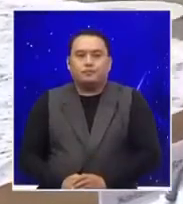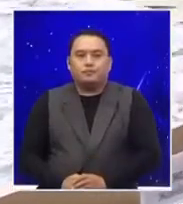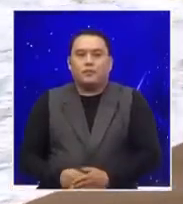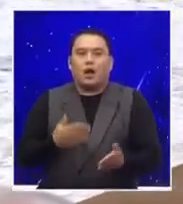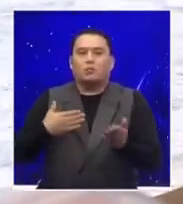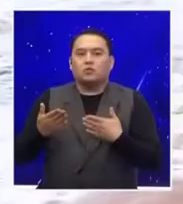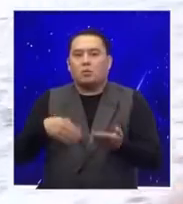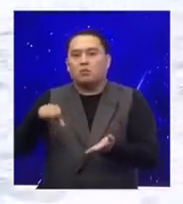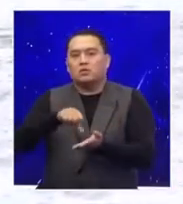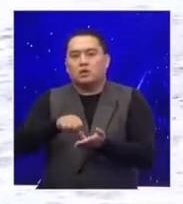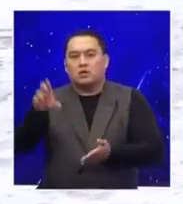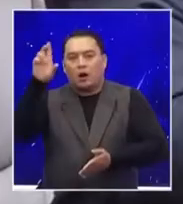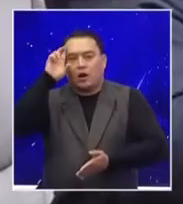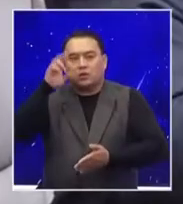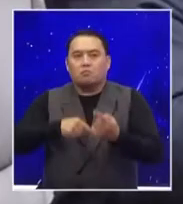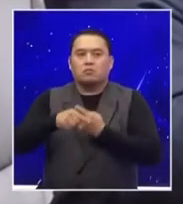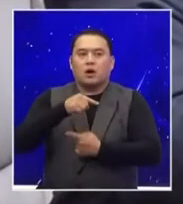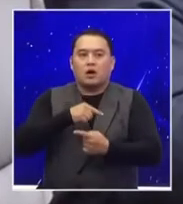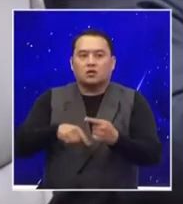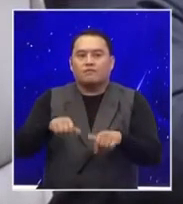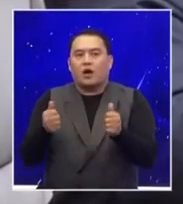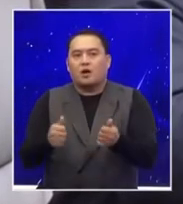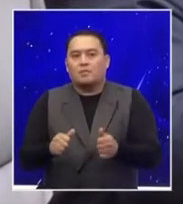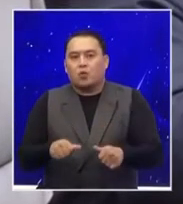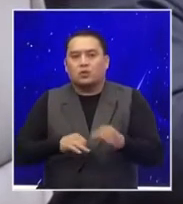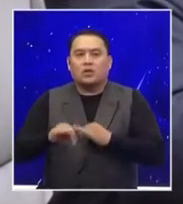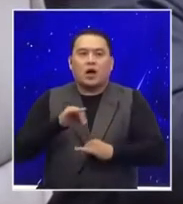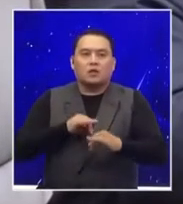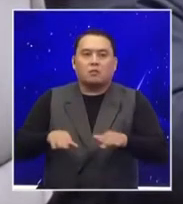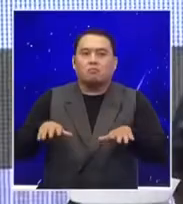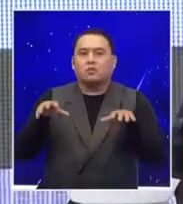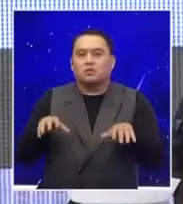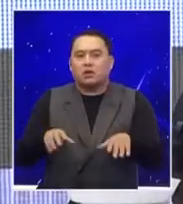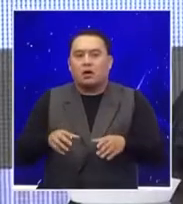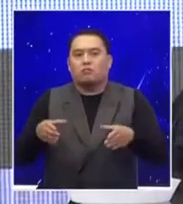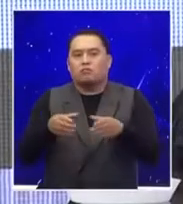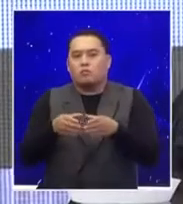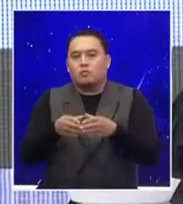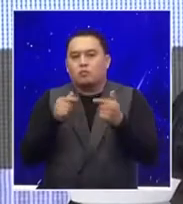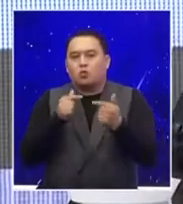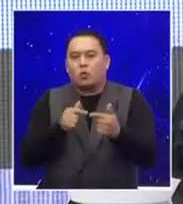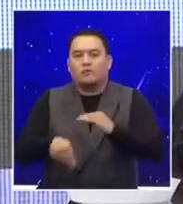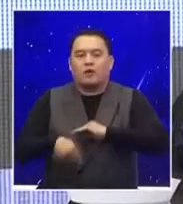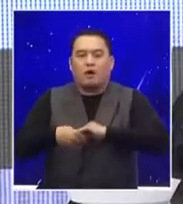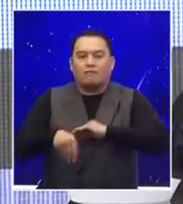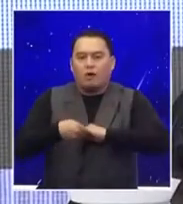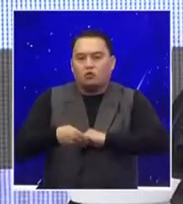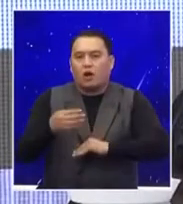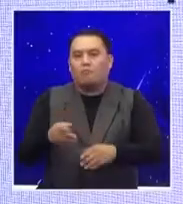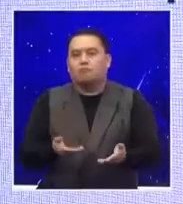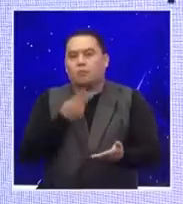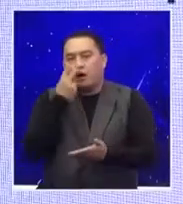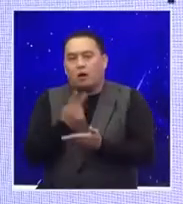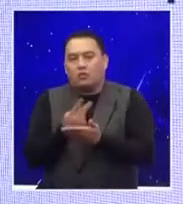Общаясь с представителями гражданского сектора и предпринимателями в формате открытого диалога, председатель агентства по противодействию коррупции Алик Шпекпаев